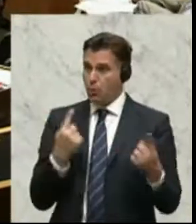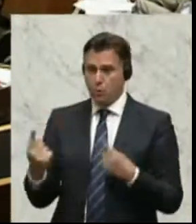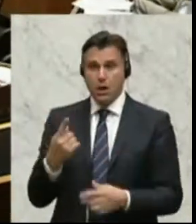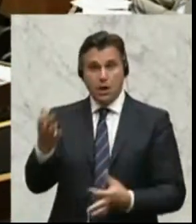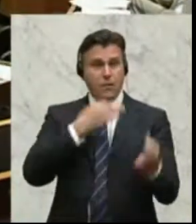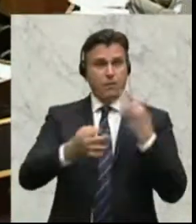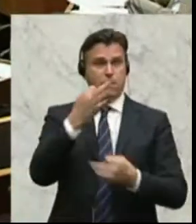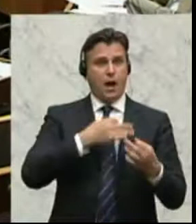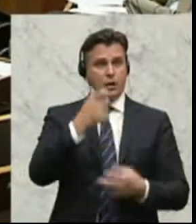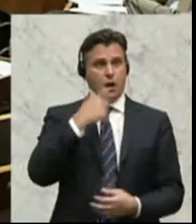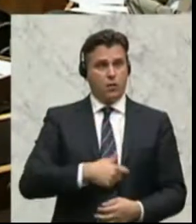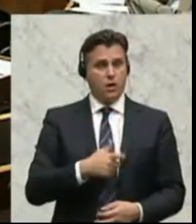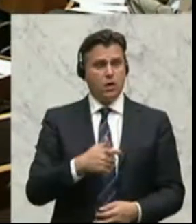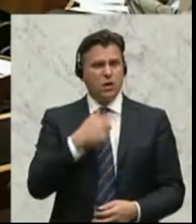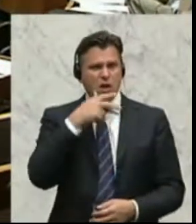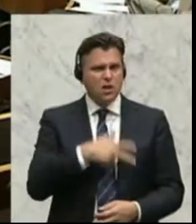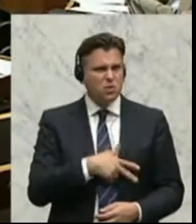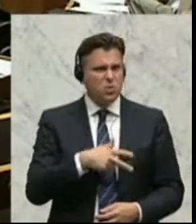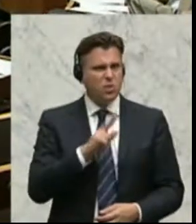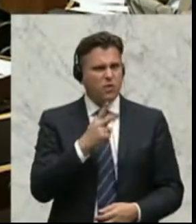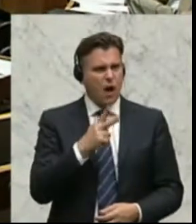warum will die SPÖ die